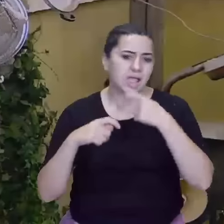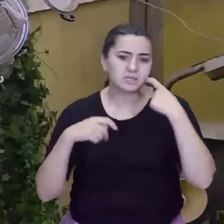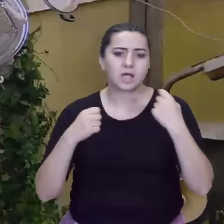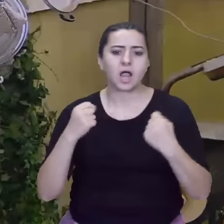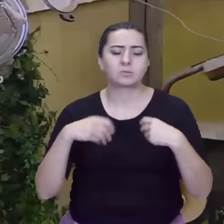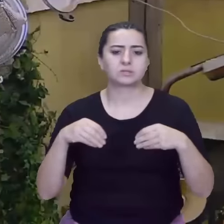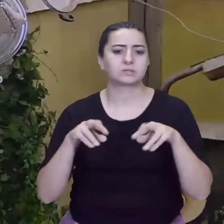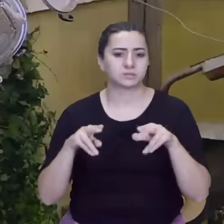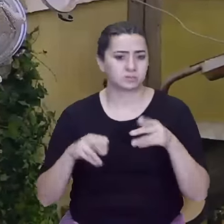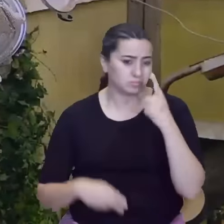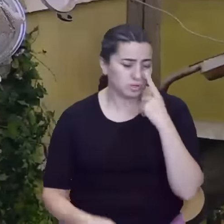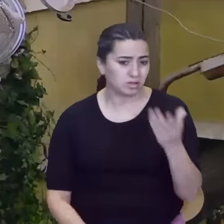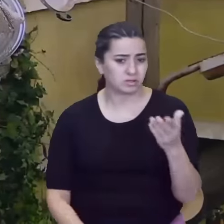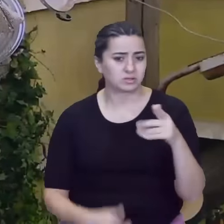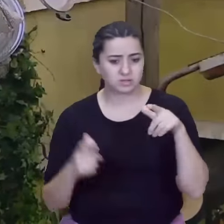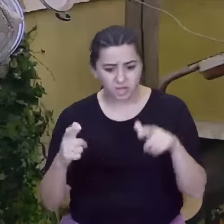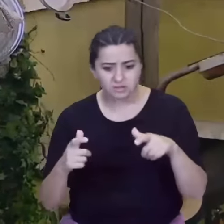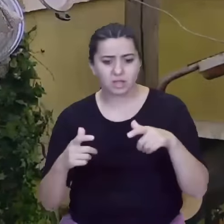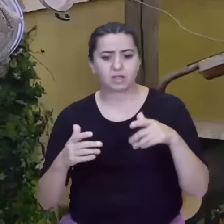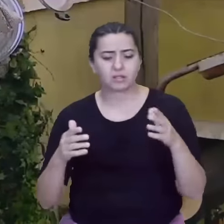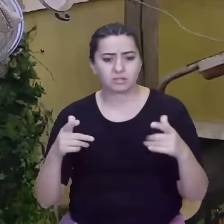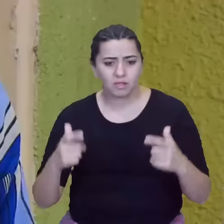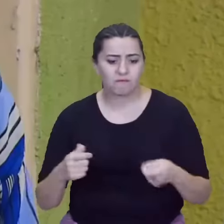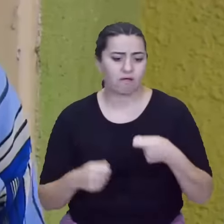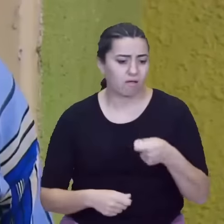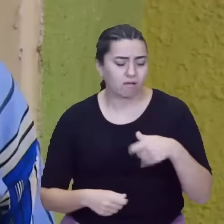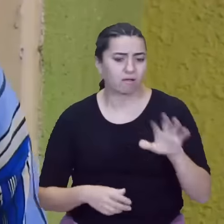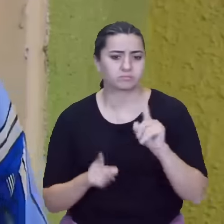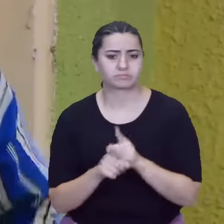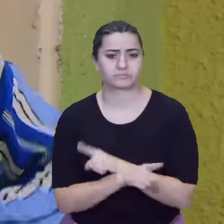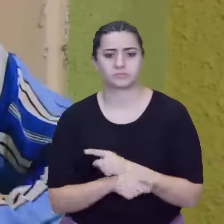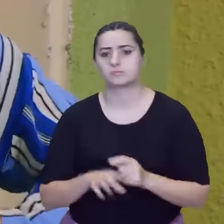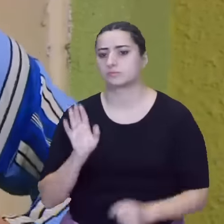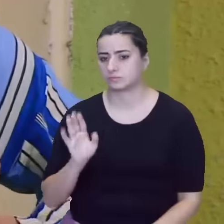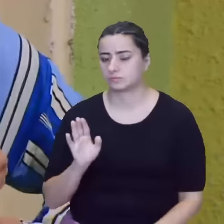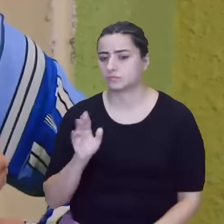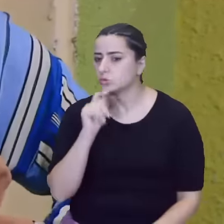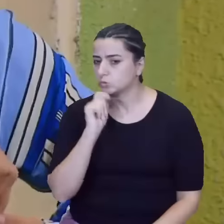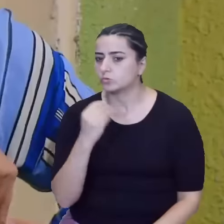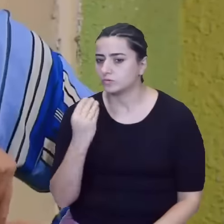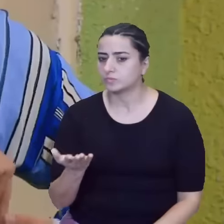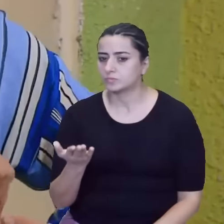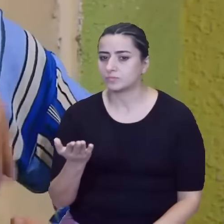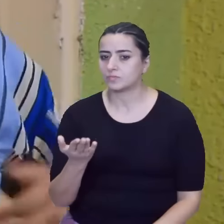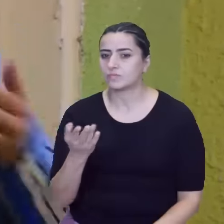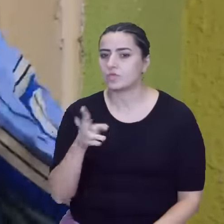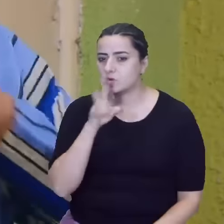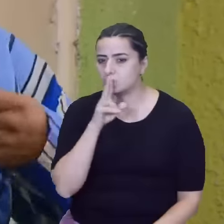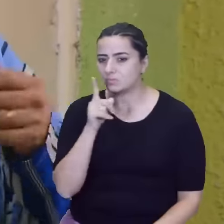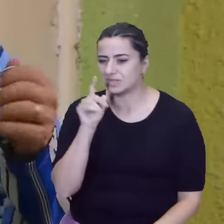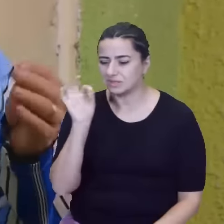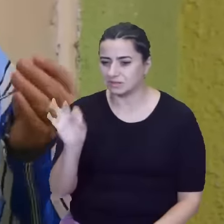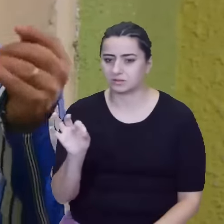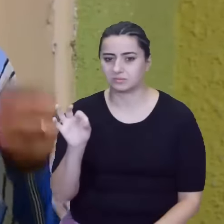arabasına çevirdin ya. Baksana tencereler, tavalar ya. Tamam hayatım, tamam. Söz veriyorum. Son kez